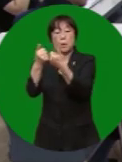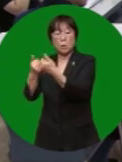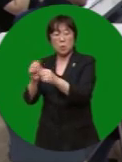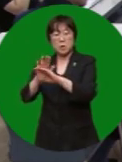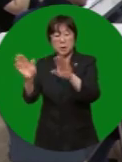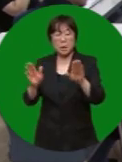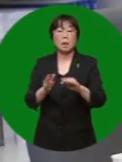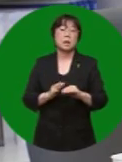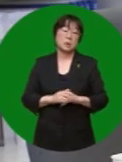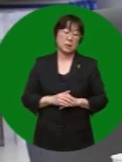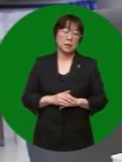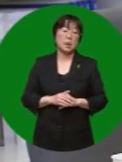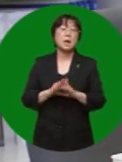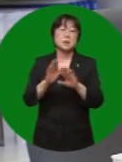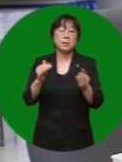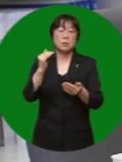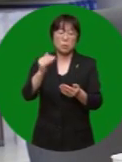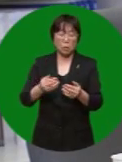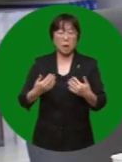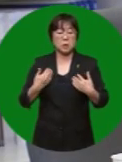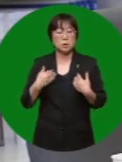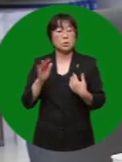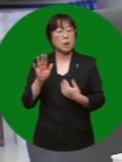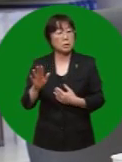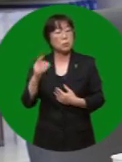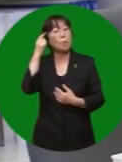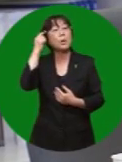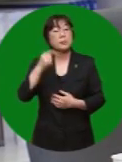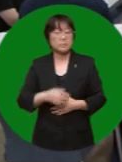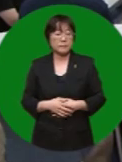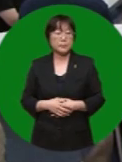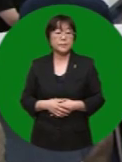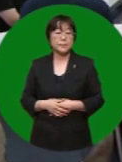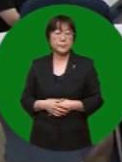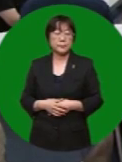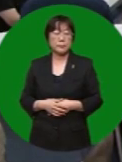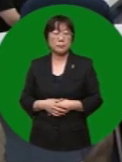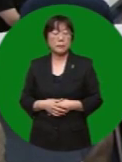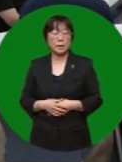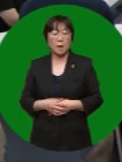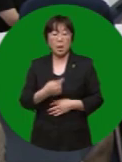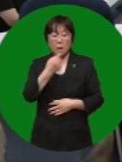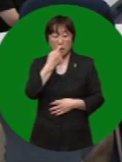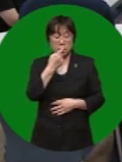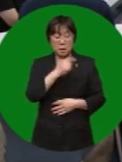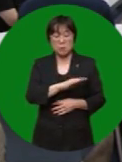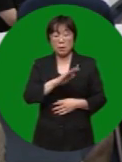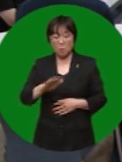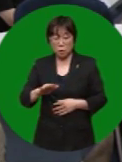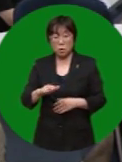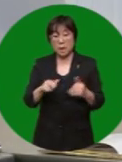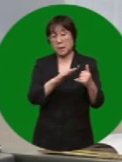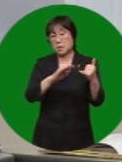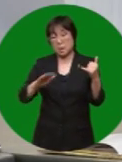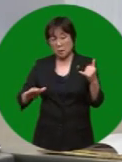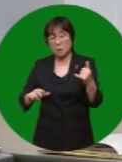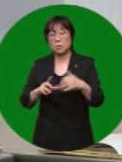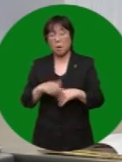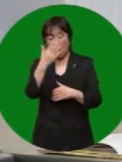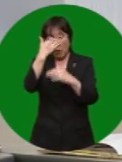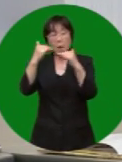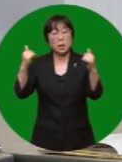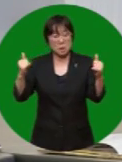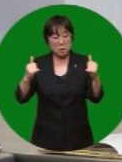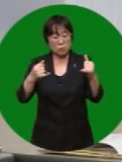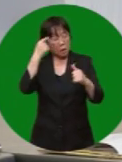スタートすること、まあ、こういったことが必要だと私は思います。 私は子育て世代とか若い人